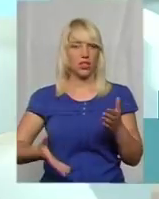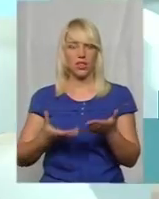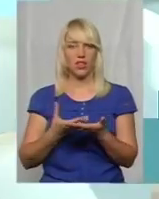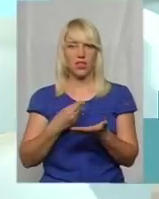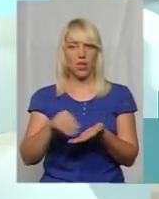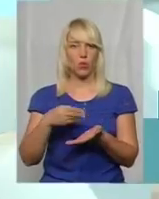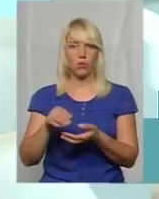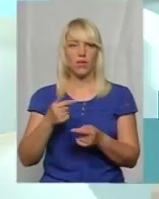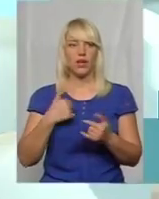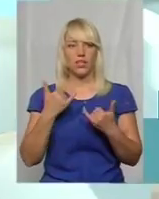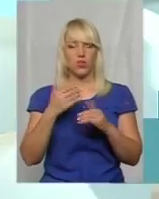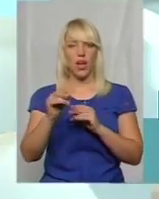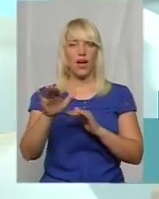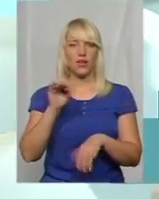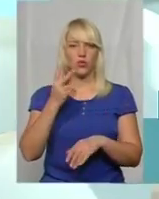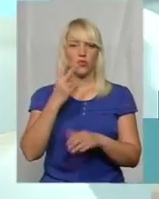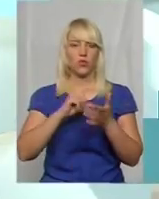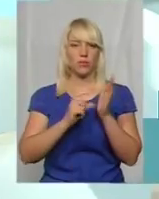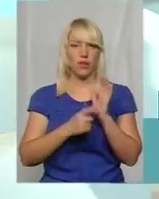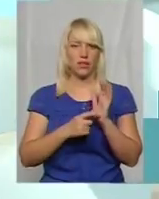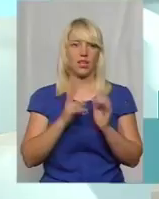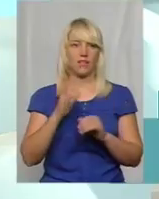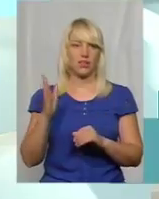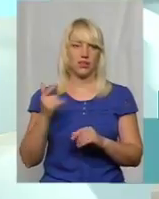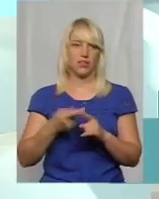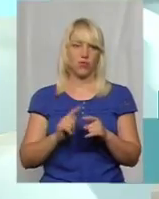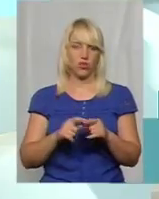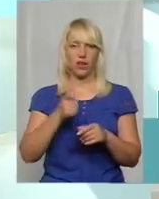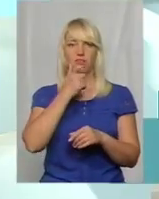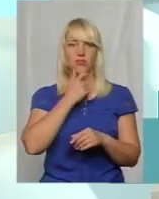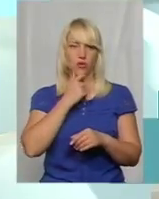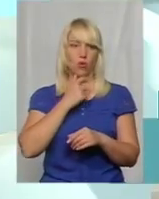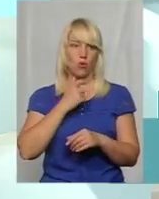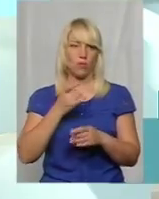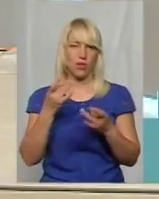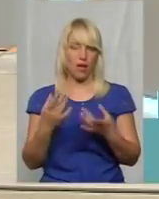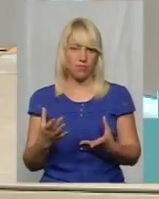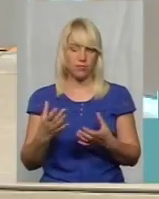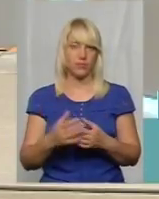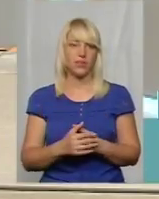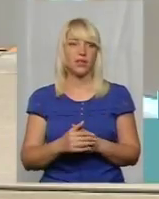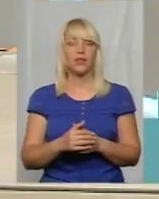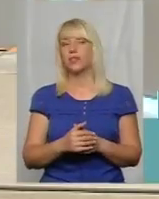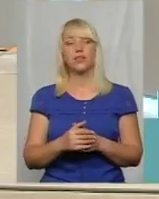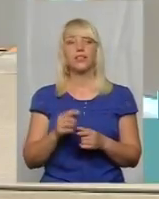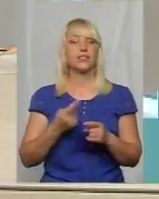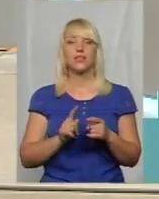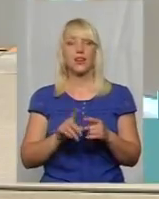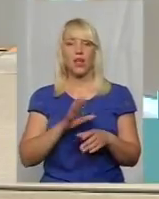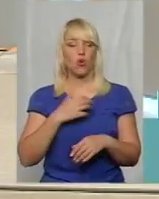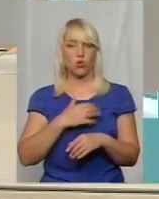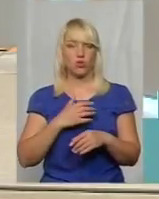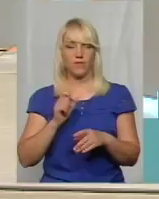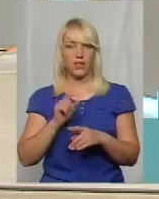орендую двохкімнатну квартиру. Вона досить, скажімо, скромна. І повірте, це не основна задача для